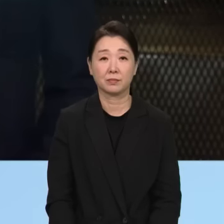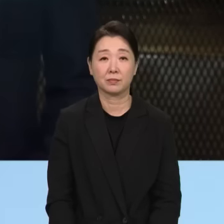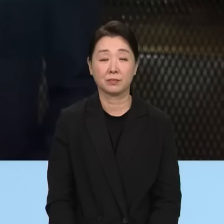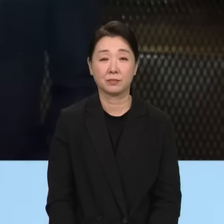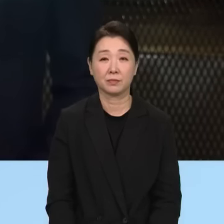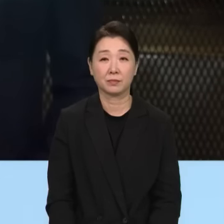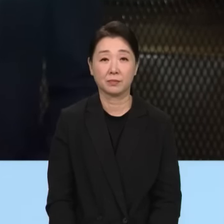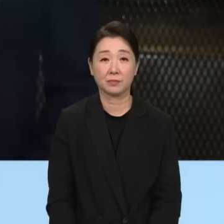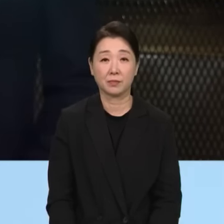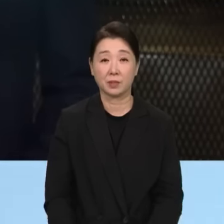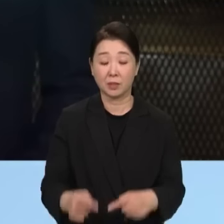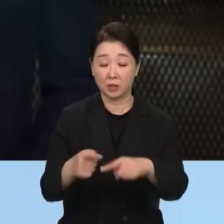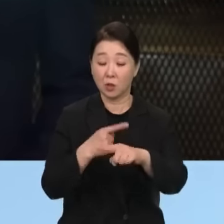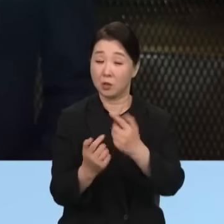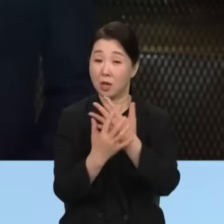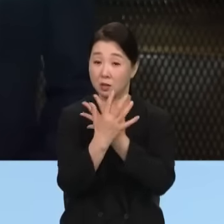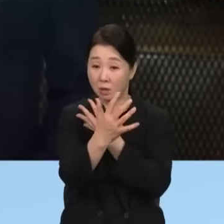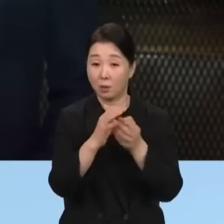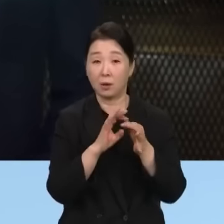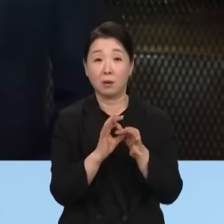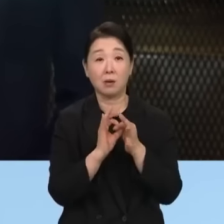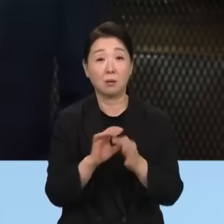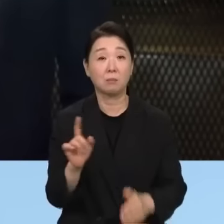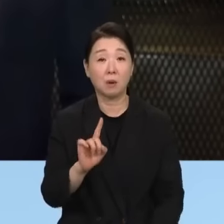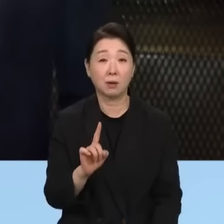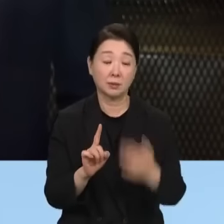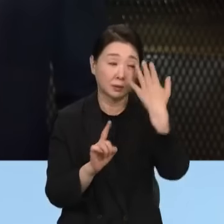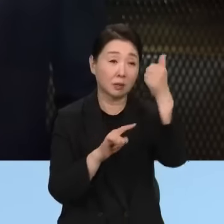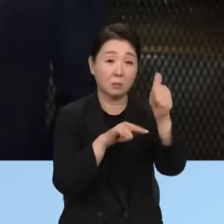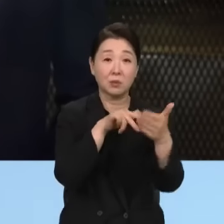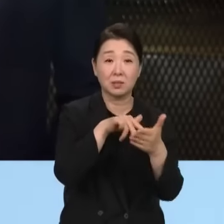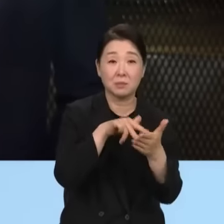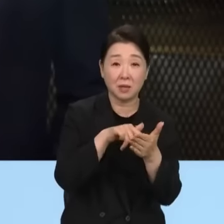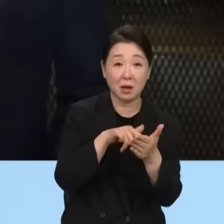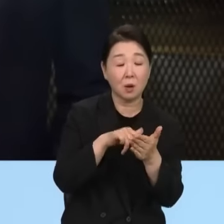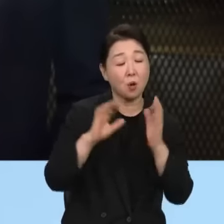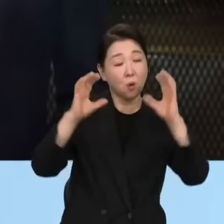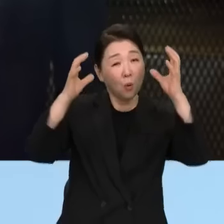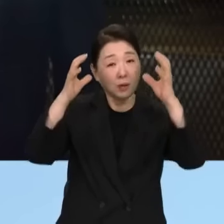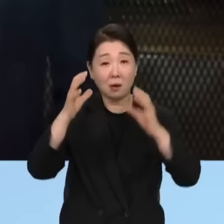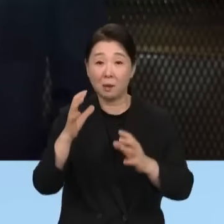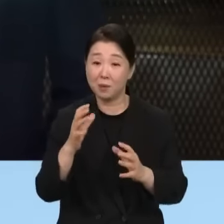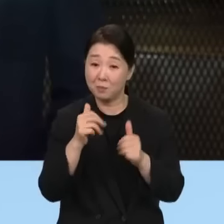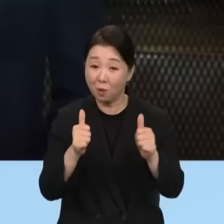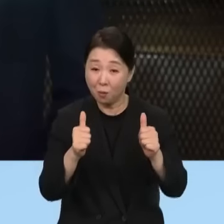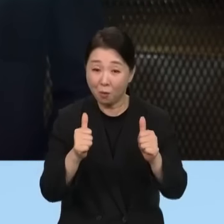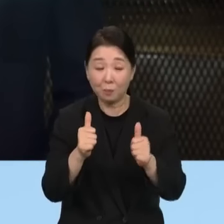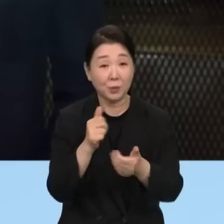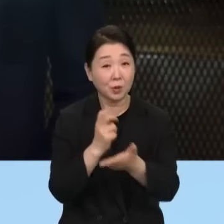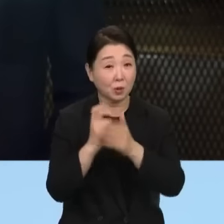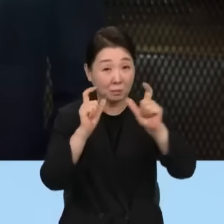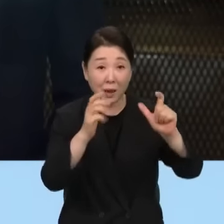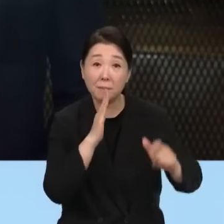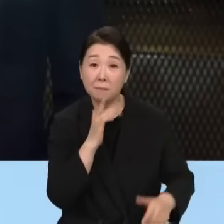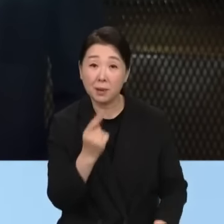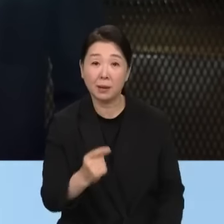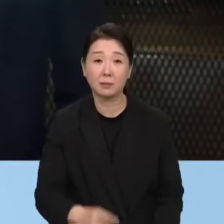네, 마지막으로 이 전당대회를 앞두고 트럼프 입장에서는 환영할 만한 법원 결정도 나왔죠.